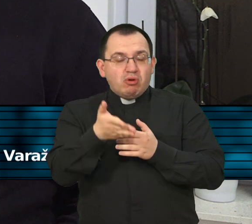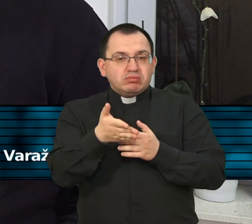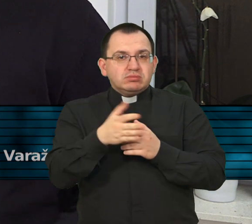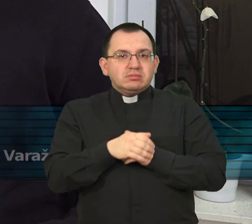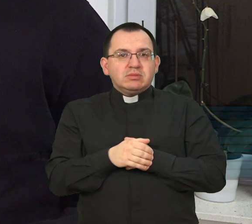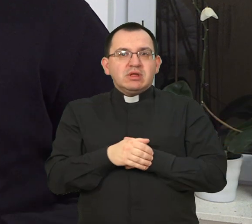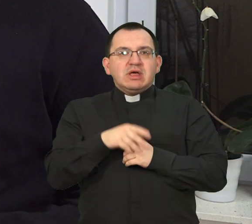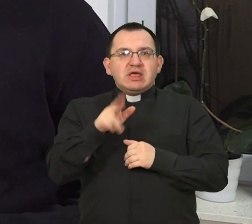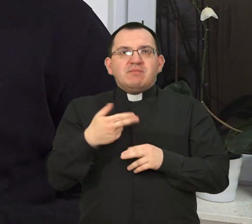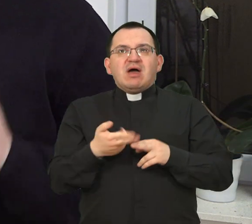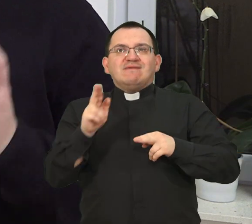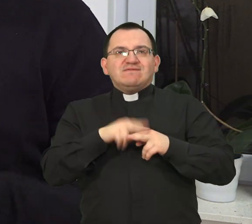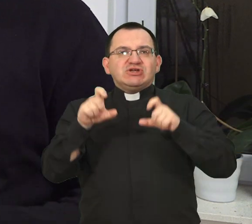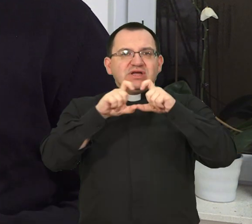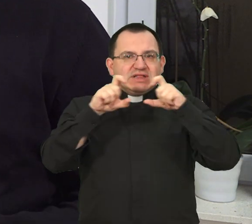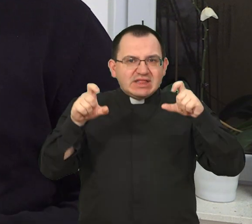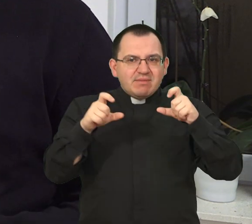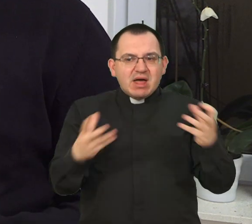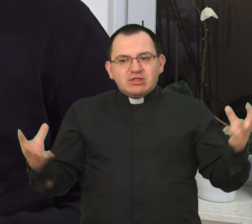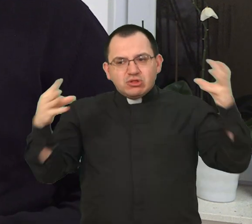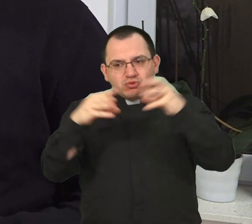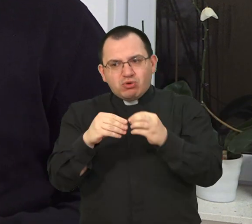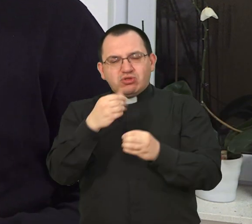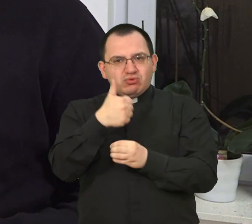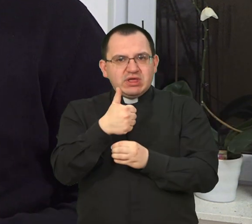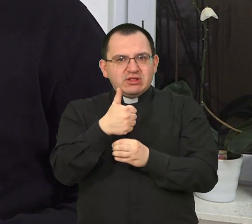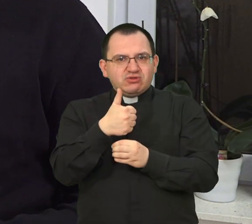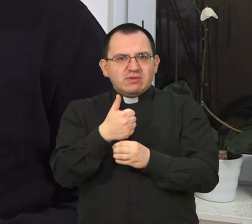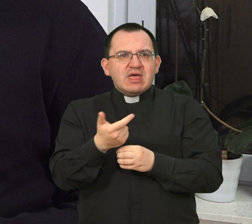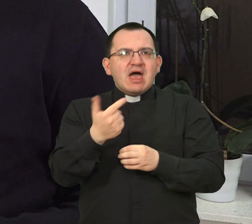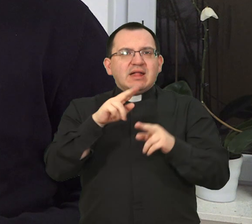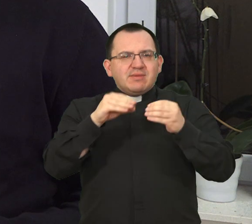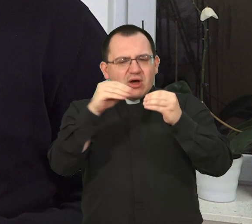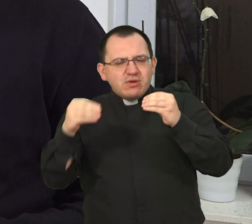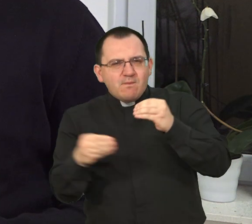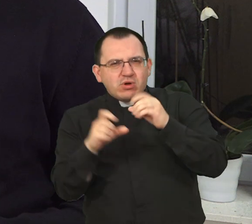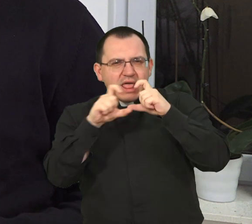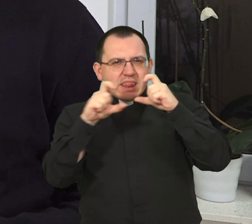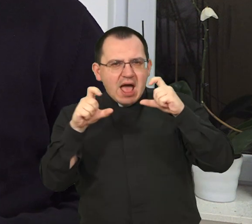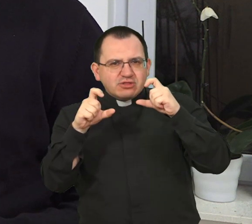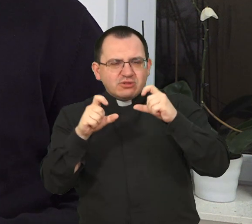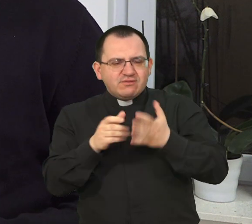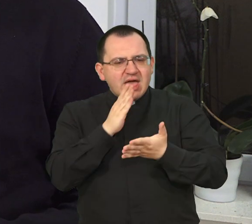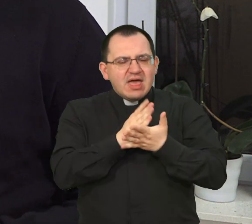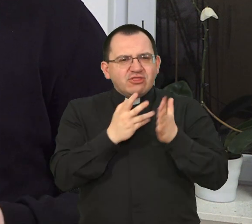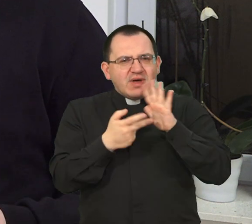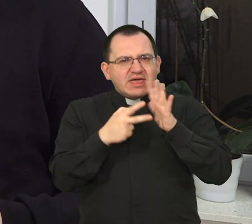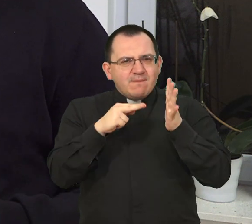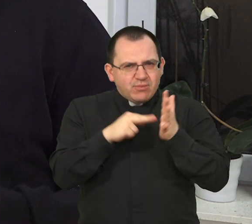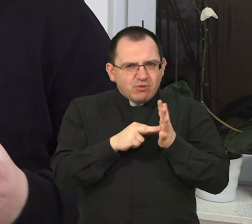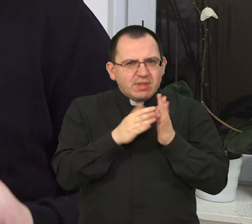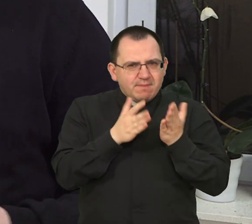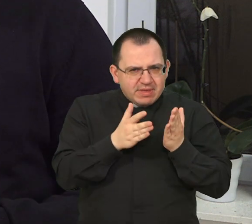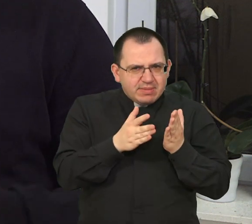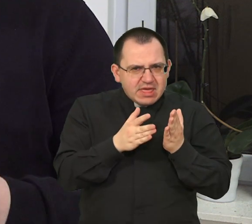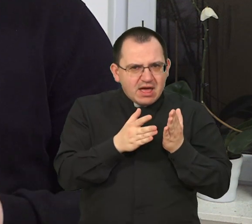Možemo reći više tema, ujedinjena nekako u jednu, ali postoji jedan podnaslov da svaki problem u Bibliji